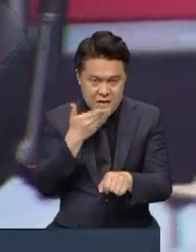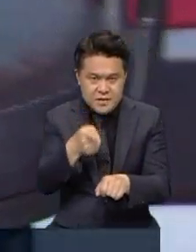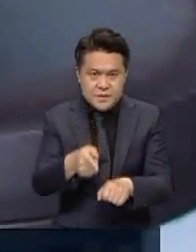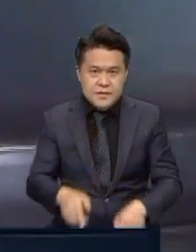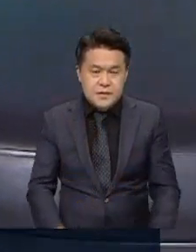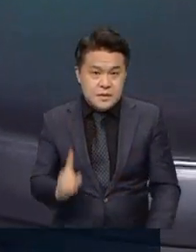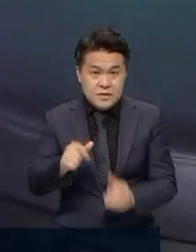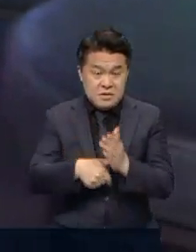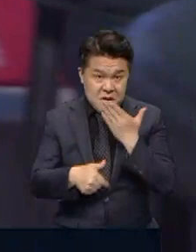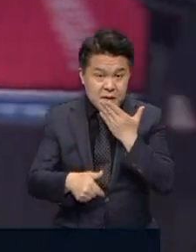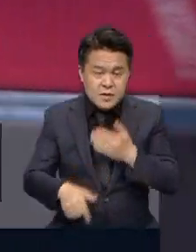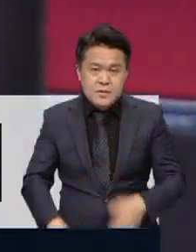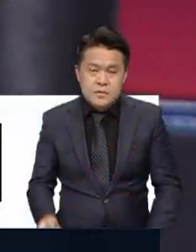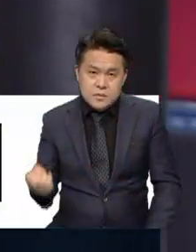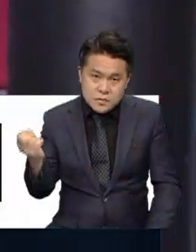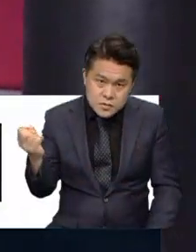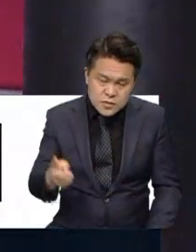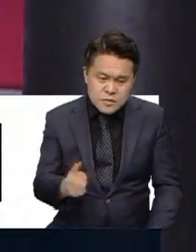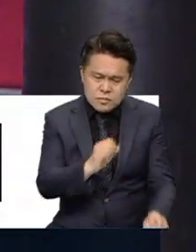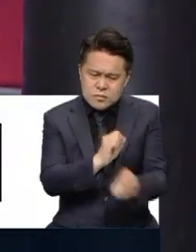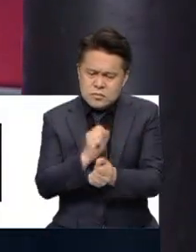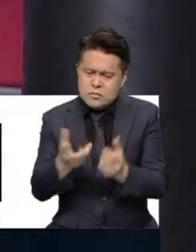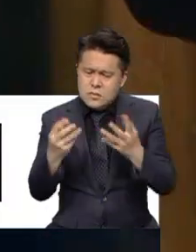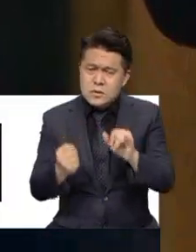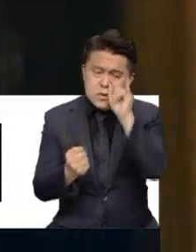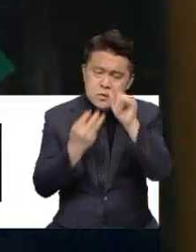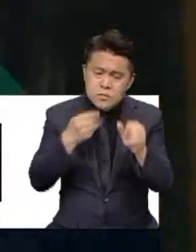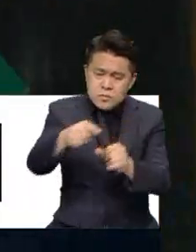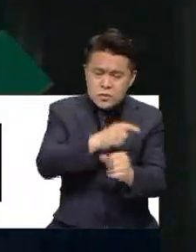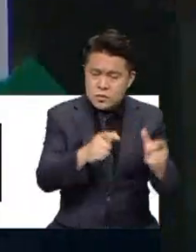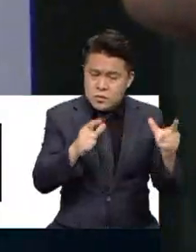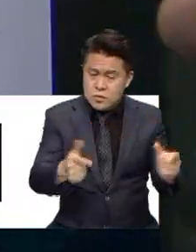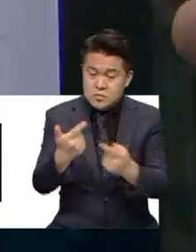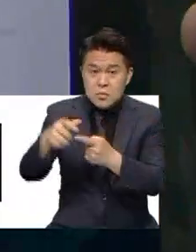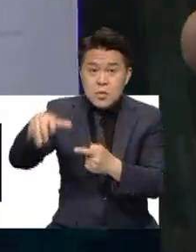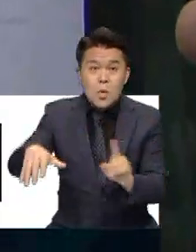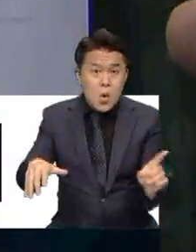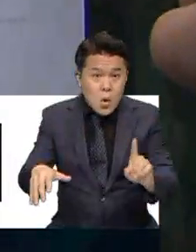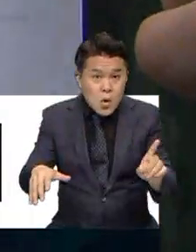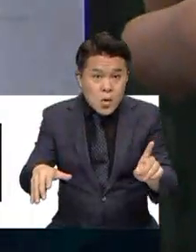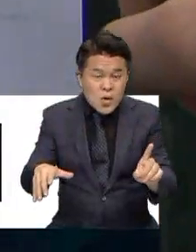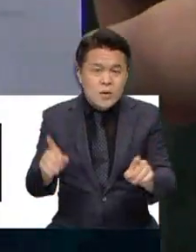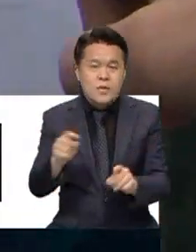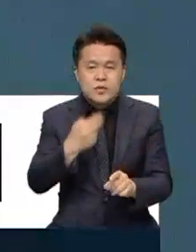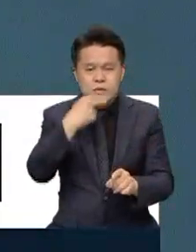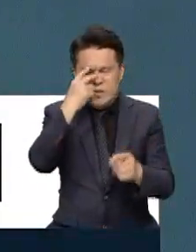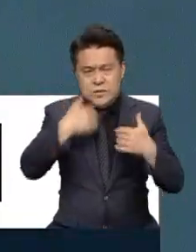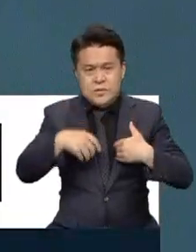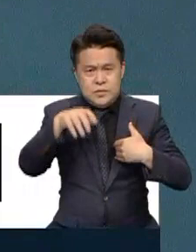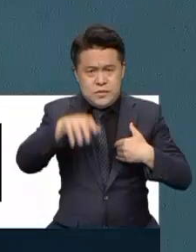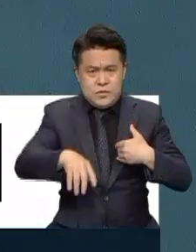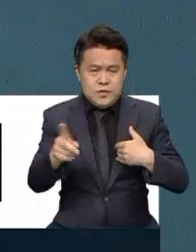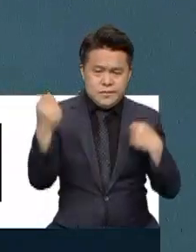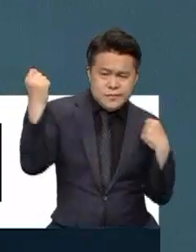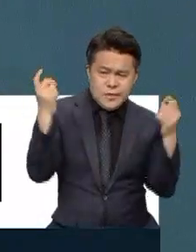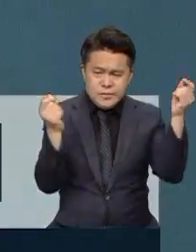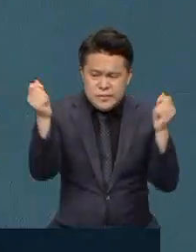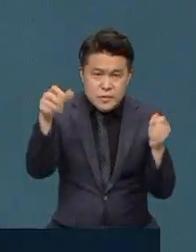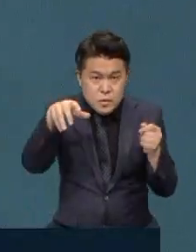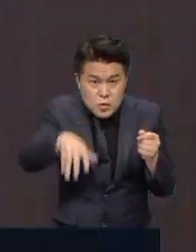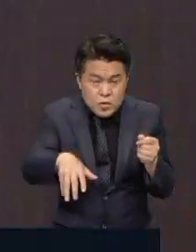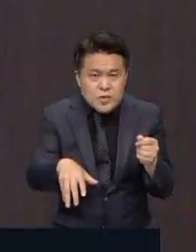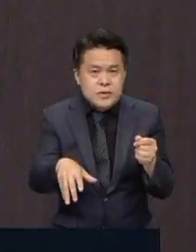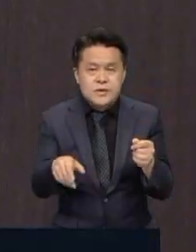덧붙였습니다. 감염 확산세가 계속되는 수도권과 부산 지역에서는 단란주점과 콜라텍 등 유흥시설의